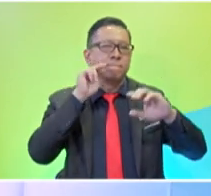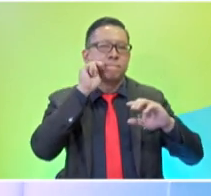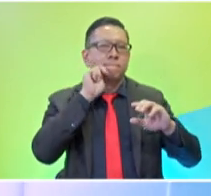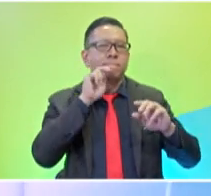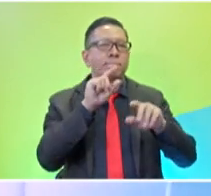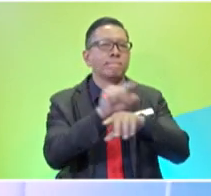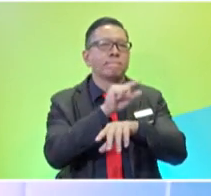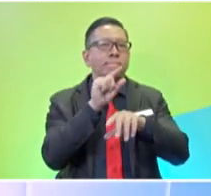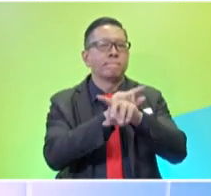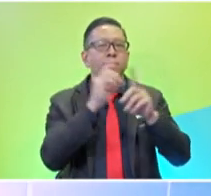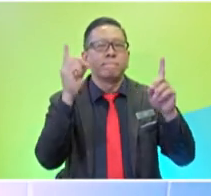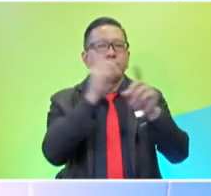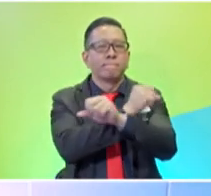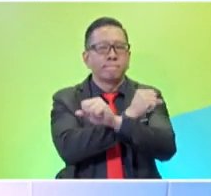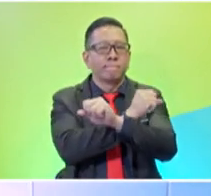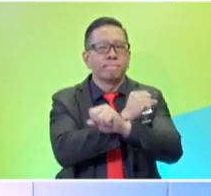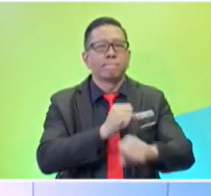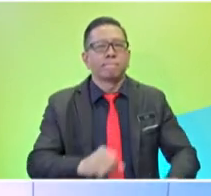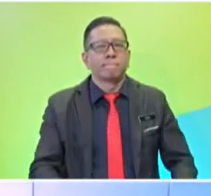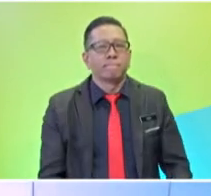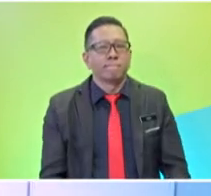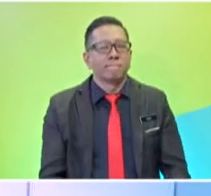kaidah penerapan silang betul